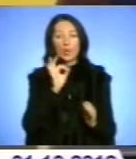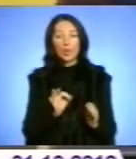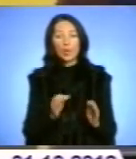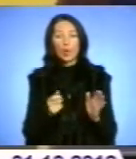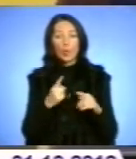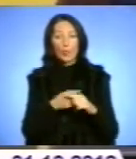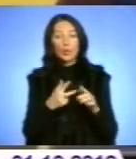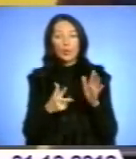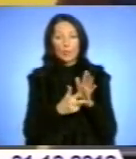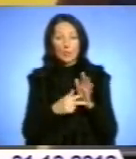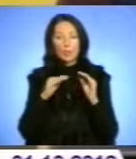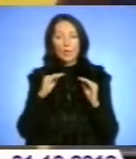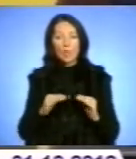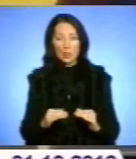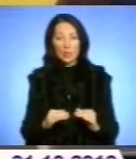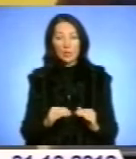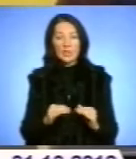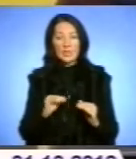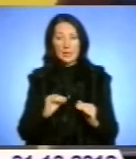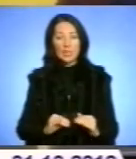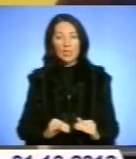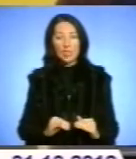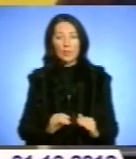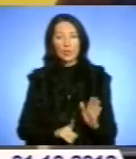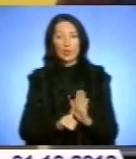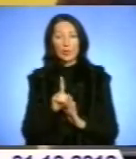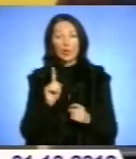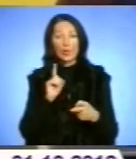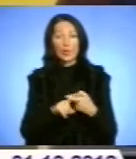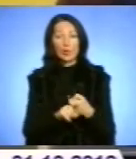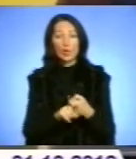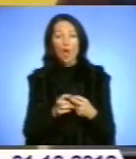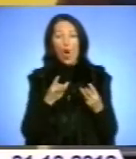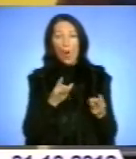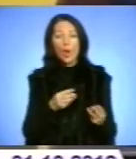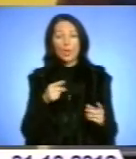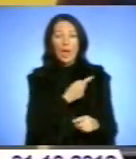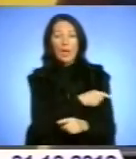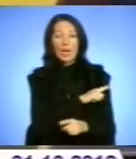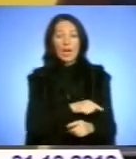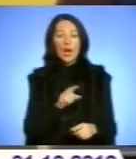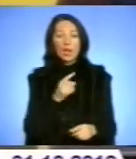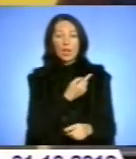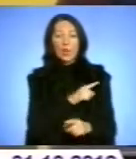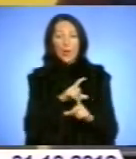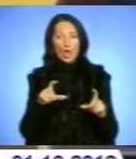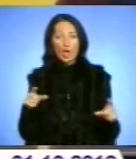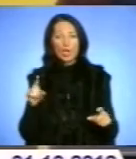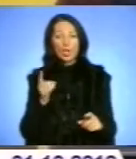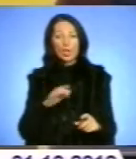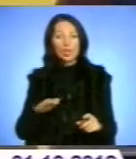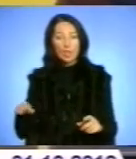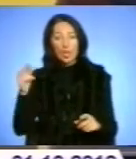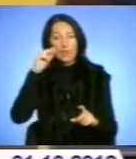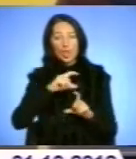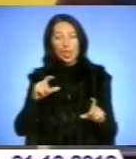8 градусів і нижче. Розпочалось підключення опалення лікарень, поліклінік, дитсадків та шкіл. Ще